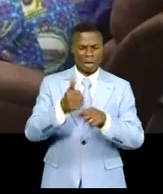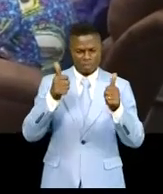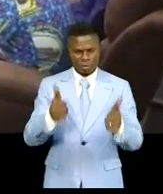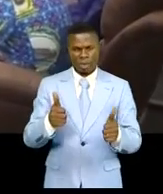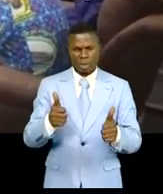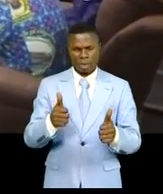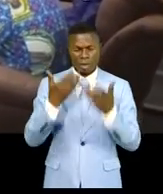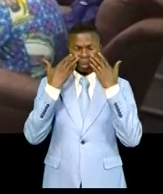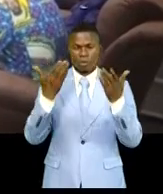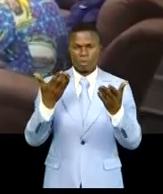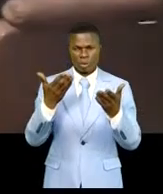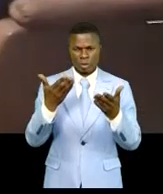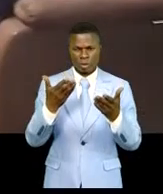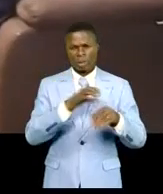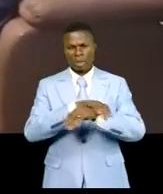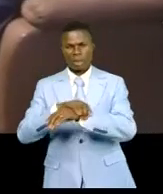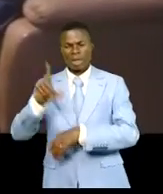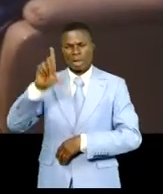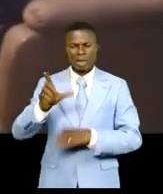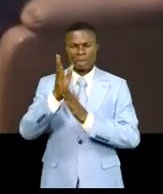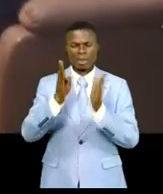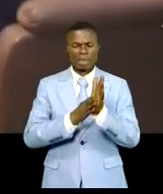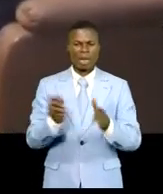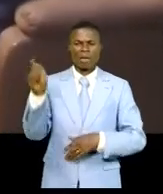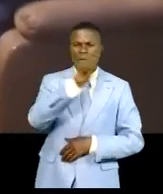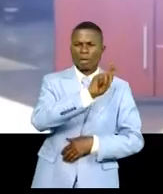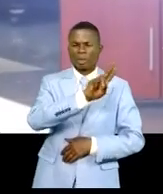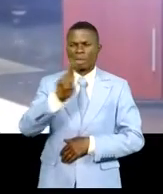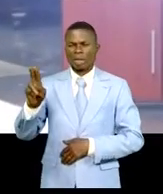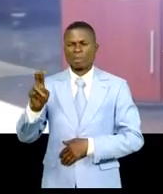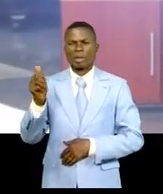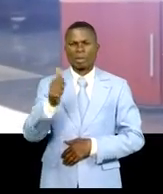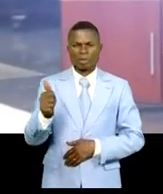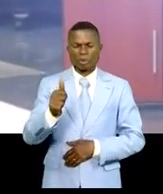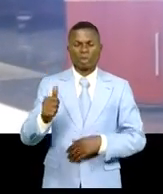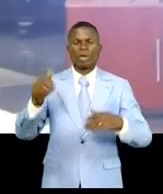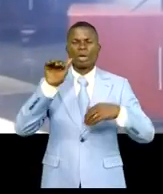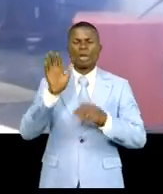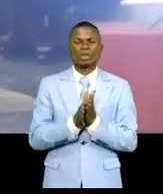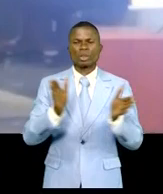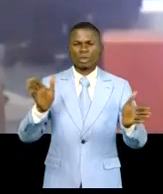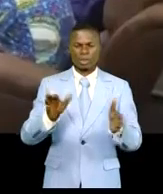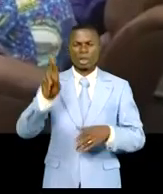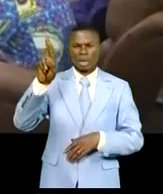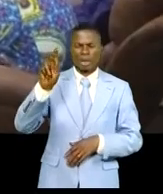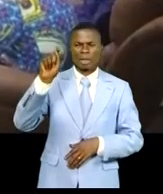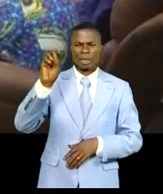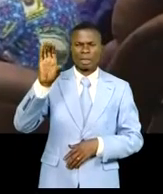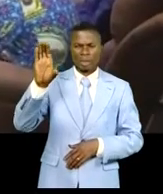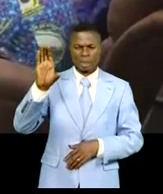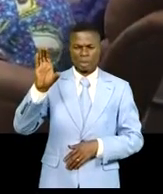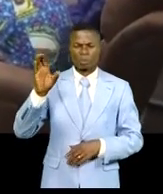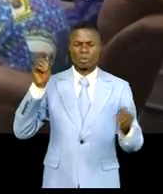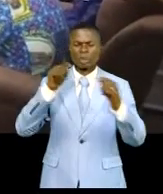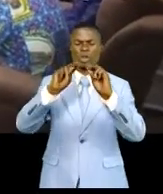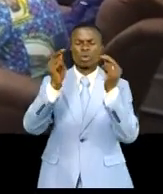rôle. Voilà qui a conduit ce lundi 19 avril 2019 le DG de cette entreprise audiovisuelle de l'État à la tête d'une